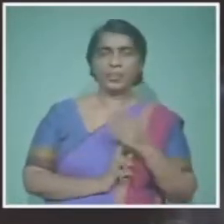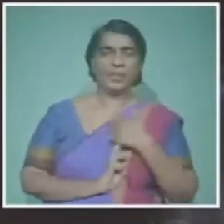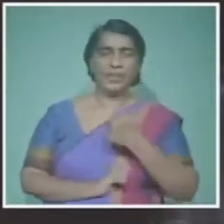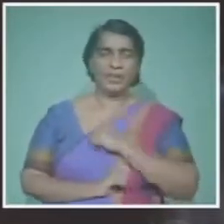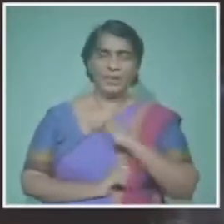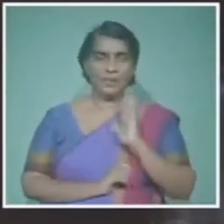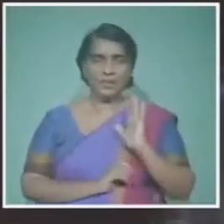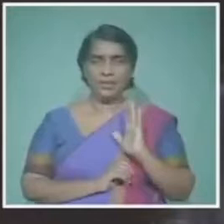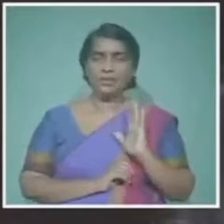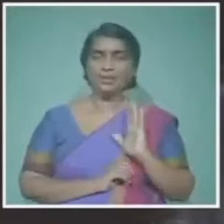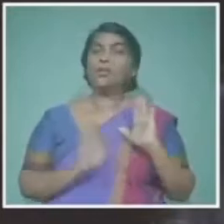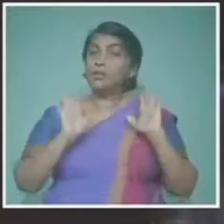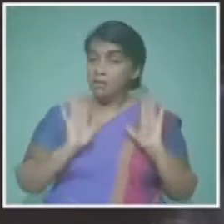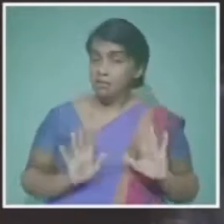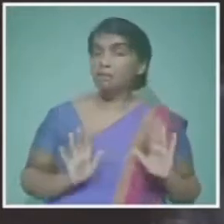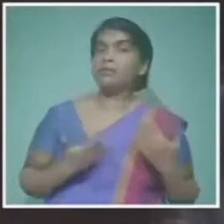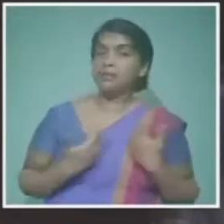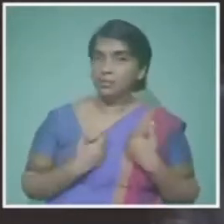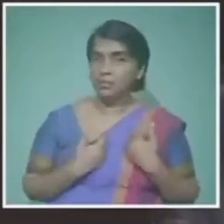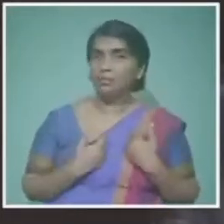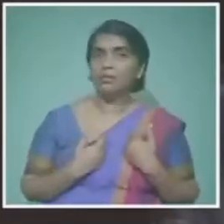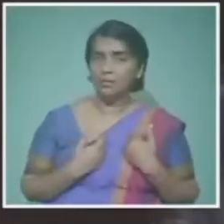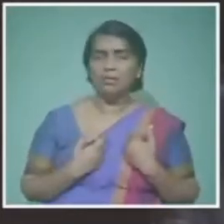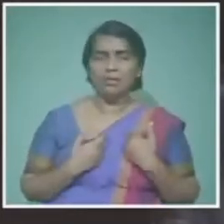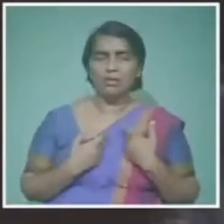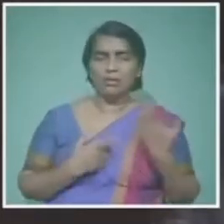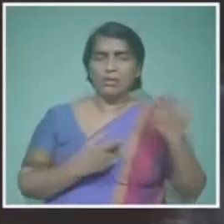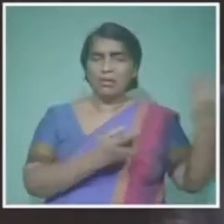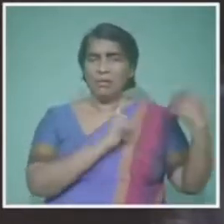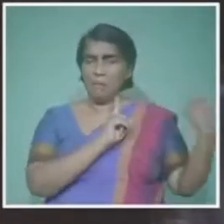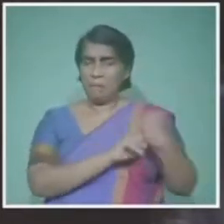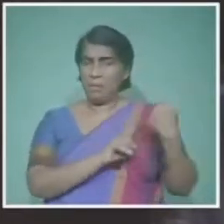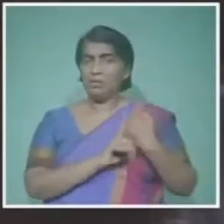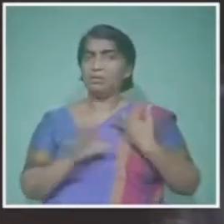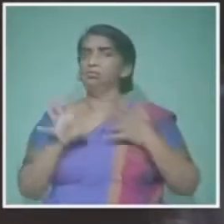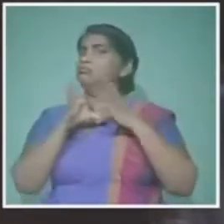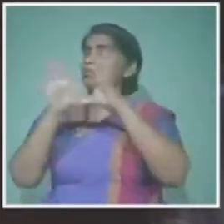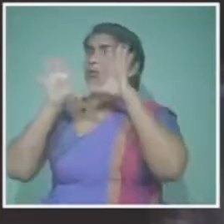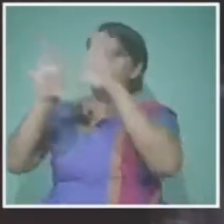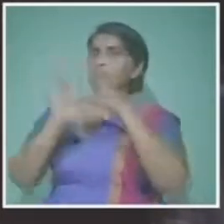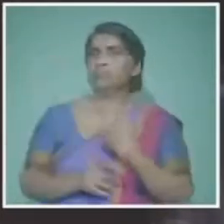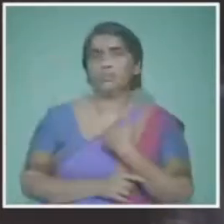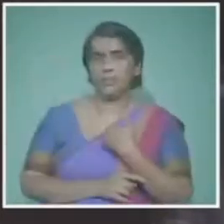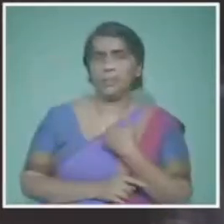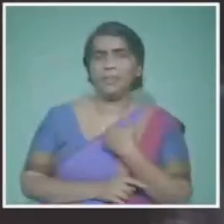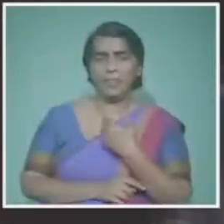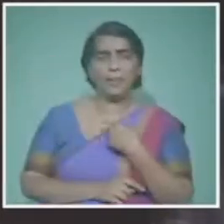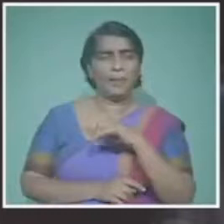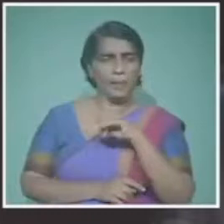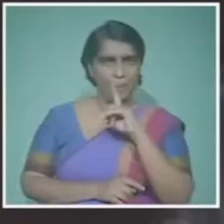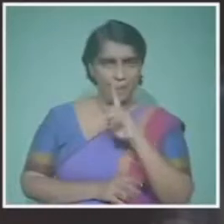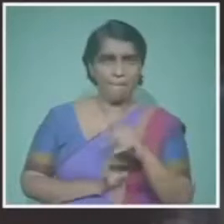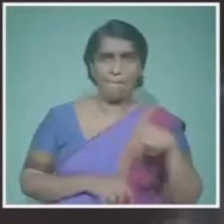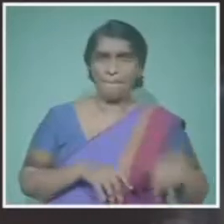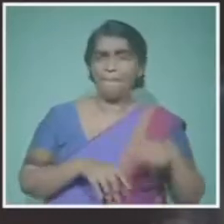කැමති නෑ මම මෙතන නෑ නමුත් අපිට අපි එතන තල්ලු කරන්න බලන්න උඩ කියනවා කියන්න ඕනේ ඒක දැන් බලන්න දැන් මම ද කියනවා බලන්න